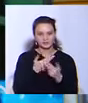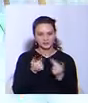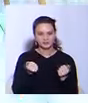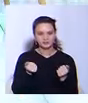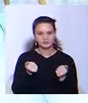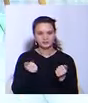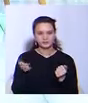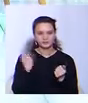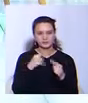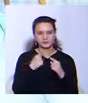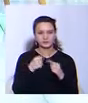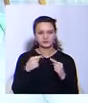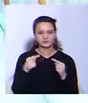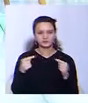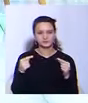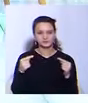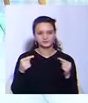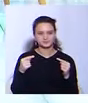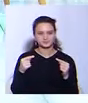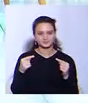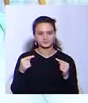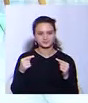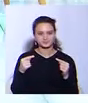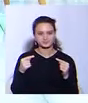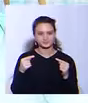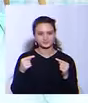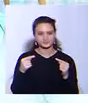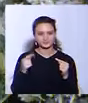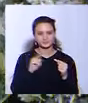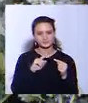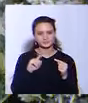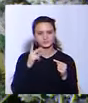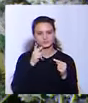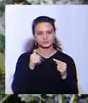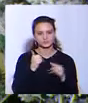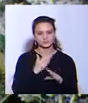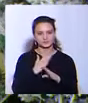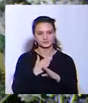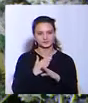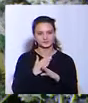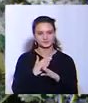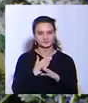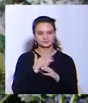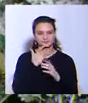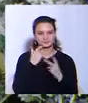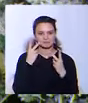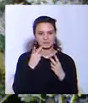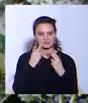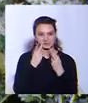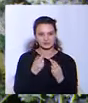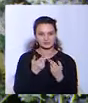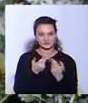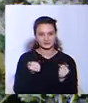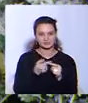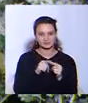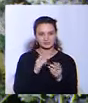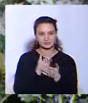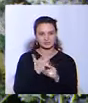მასია. მოდი სხვადასხვა ვერსია ვნახოთ, როგორ გამოიყურება. მაყურებელი ხედავს, ხო? ეს